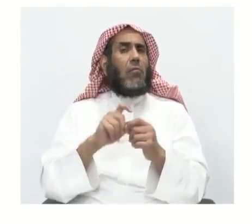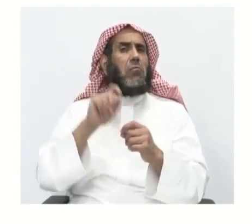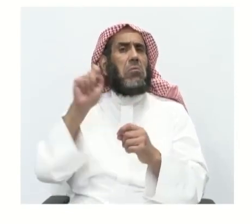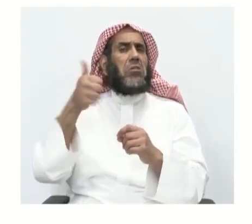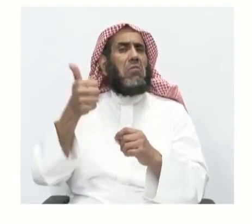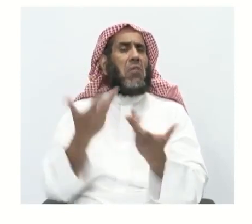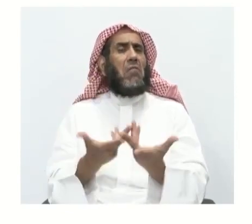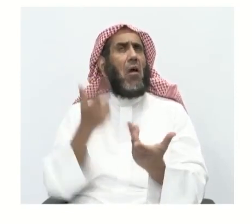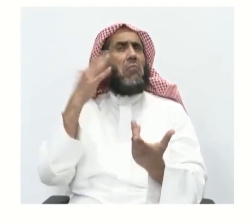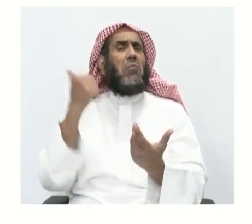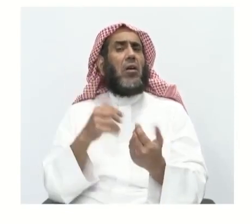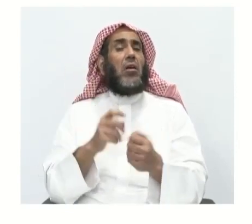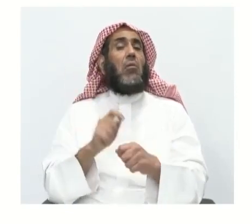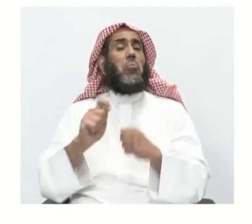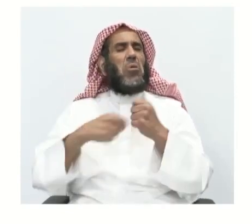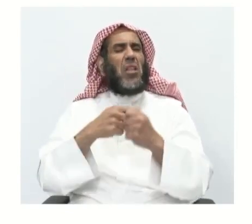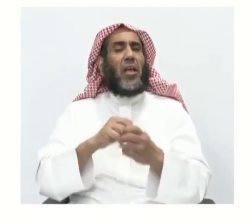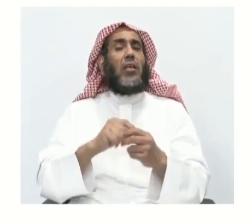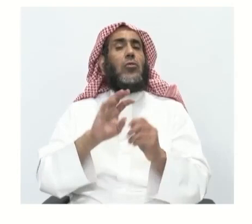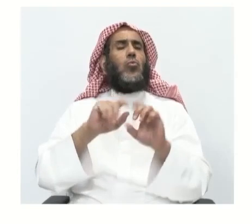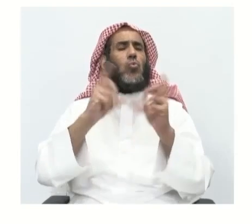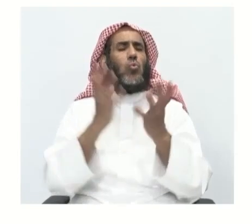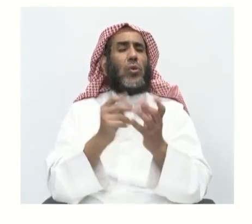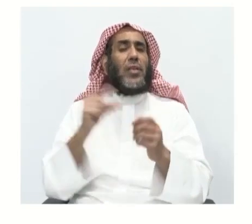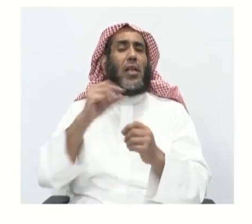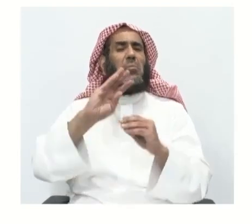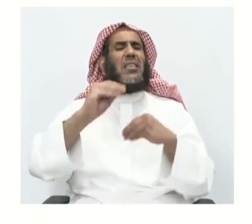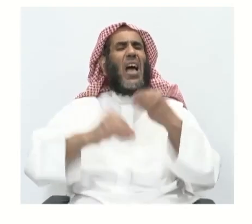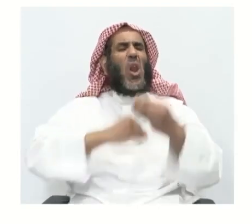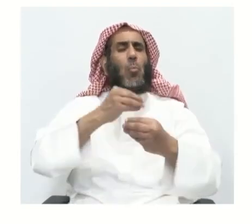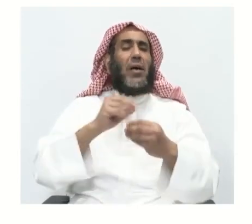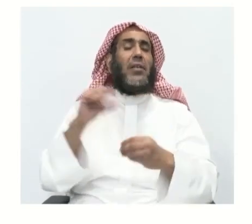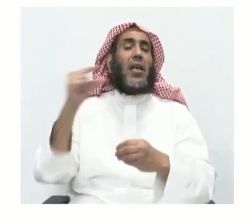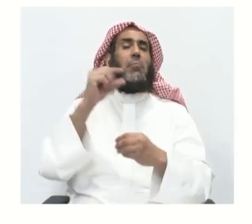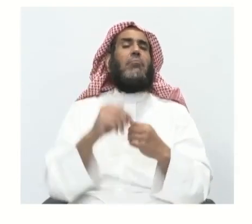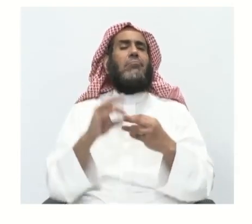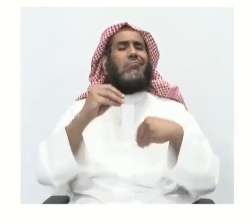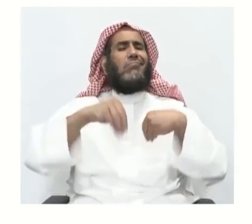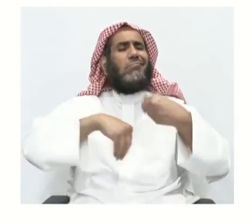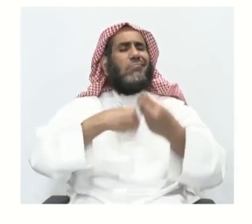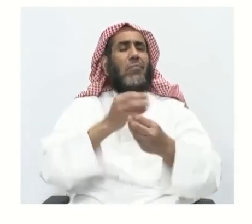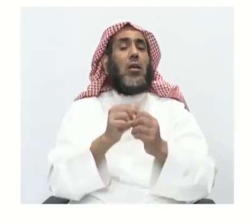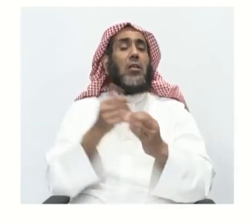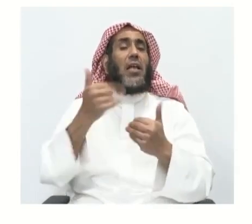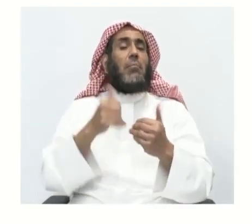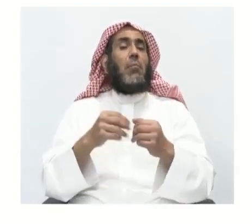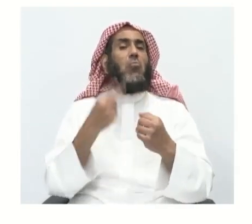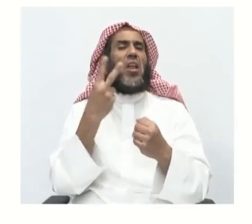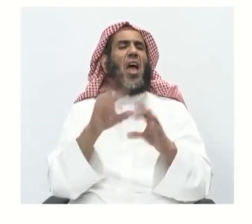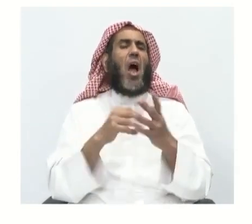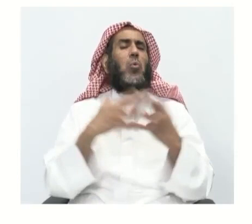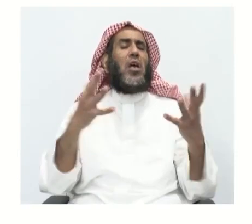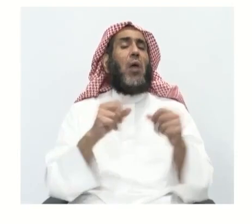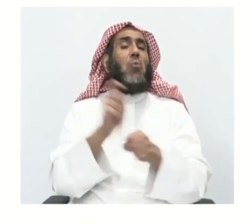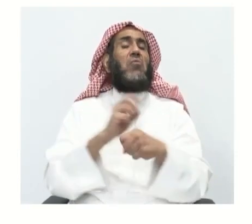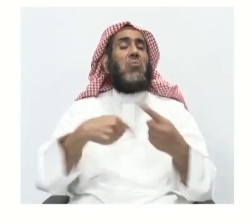للتعرف على اصل الالف نعمد الى تغيير صوره الكلمه يعني تقلبات الكلمه نعمد ال تغيير صوره الكلمه بان تاتي بالمثنى او الجمع